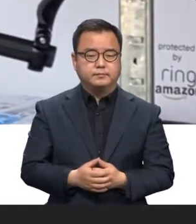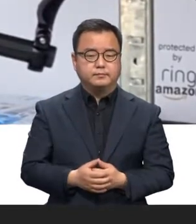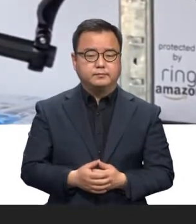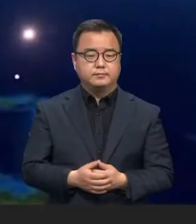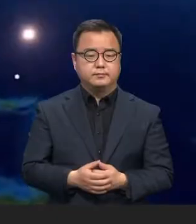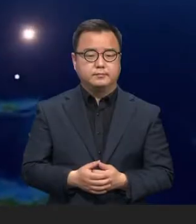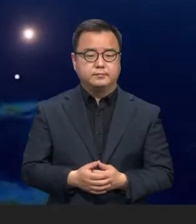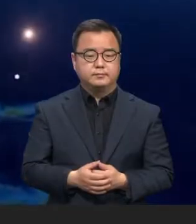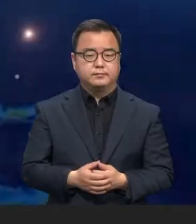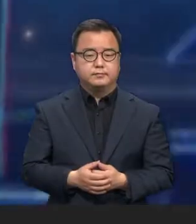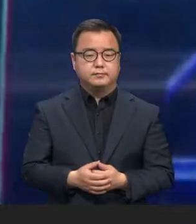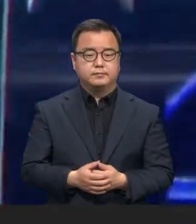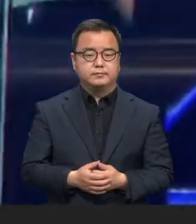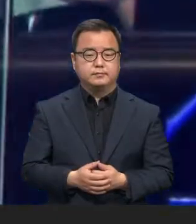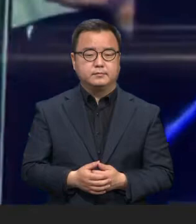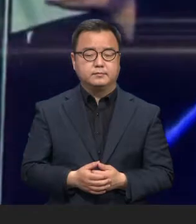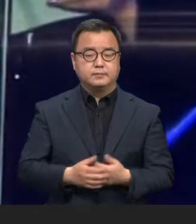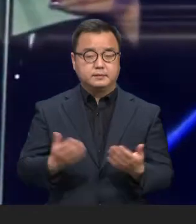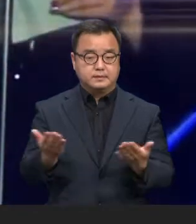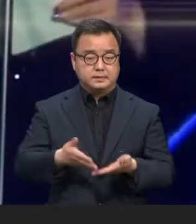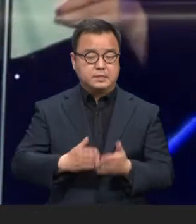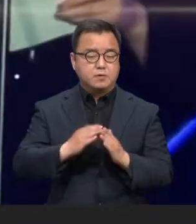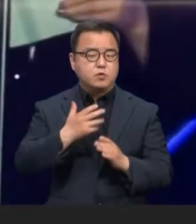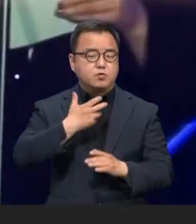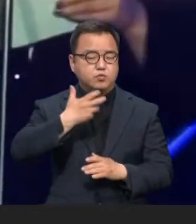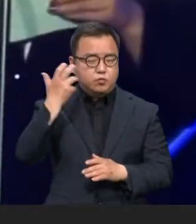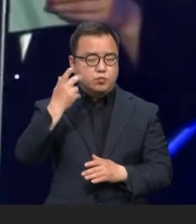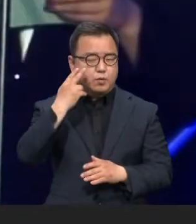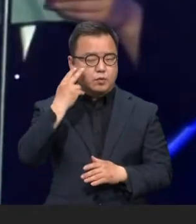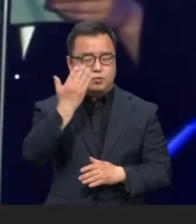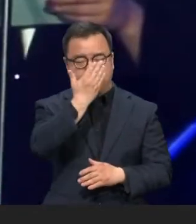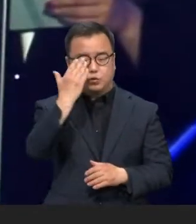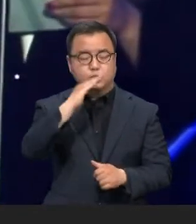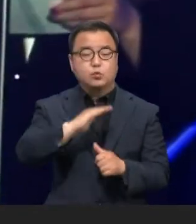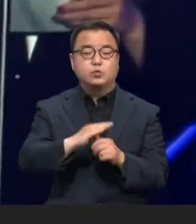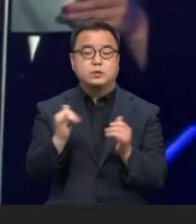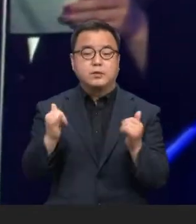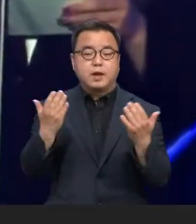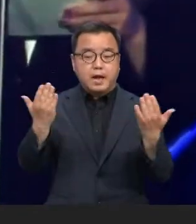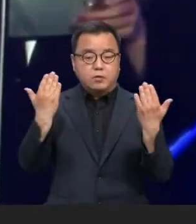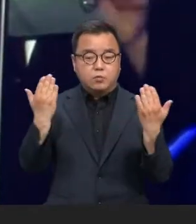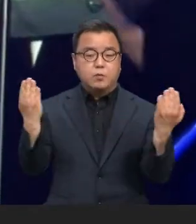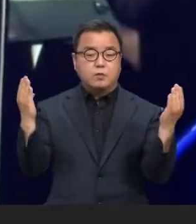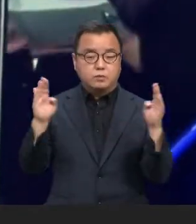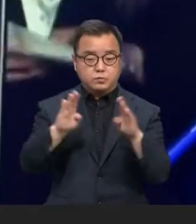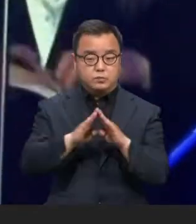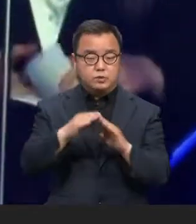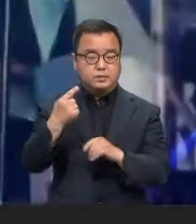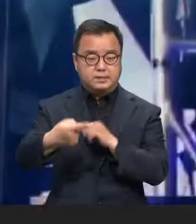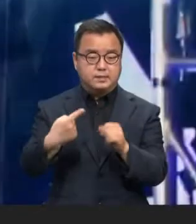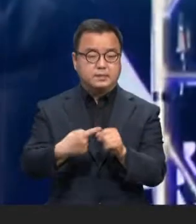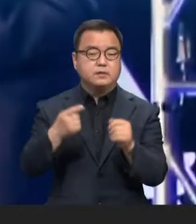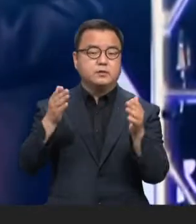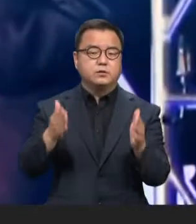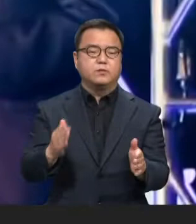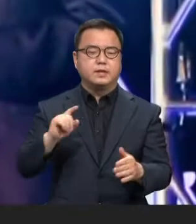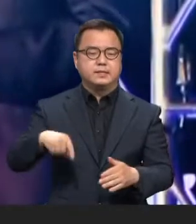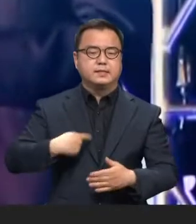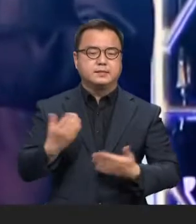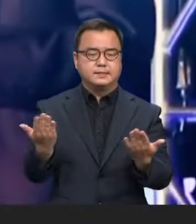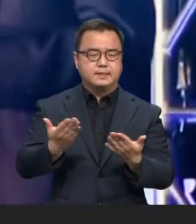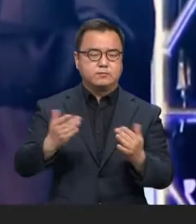newspapers. 창업을 꿈꿔왔던 미국의 청소년들은 학교가 문을 닫았던 지난 1년을 자신의